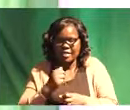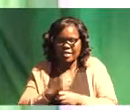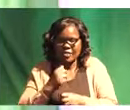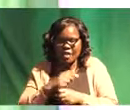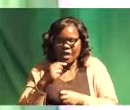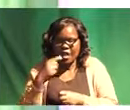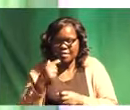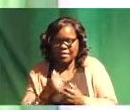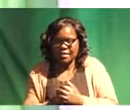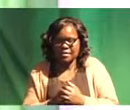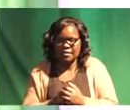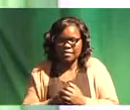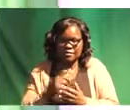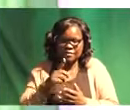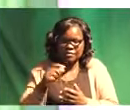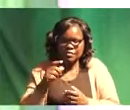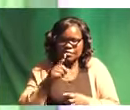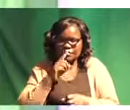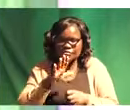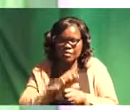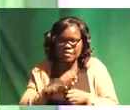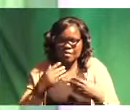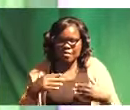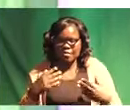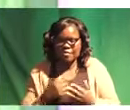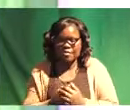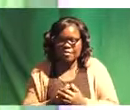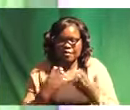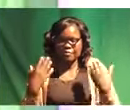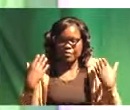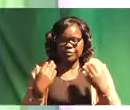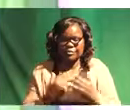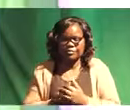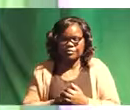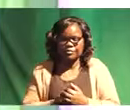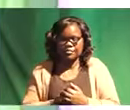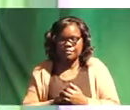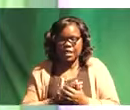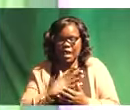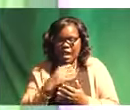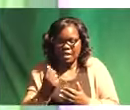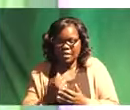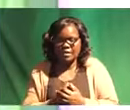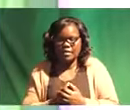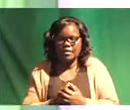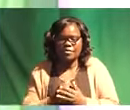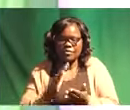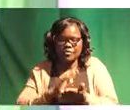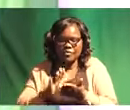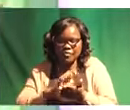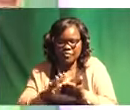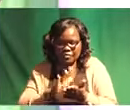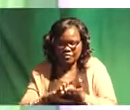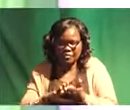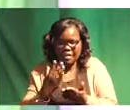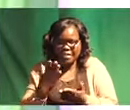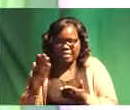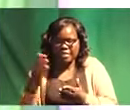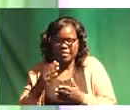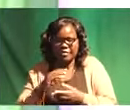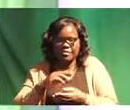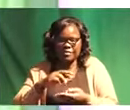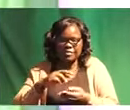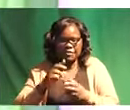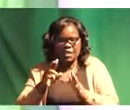miraa tulichukua ahadi ya wananchi wa Meru. Na mimi tumeharakisha mambo ya regulation